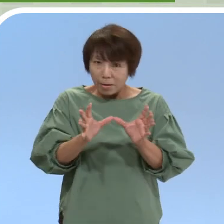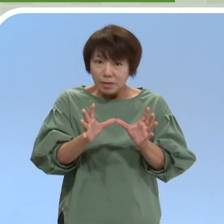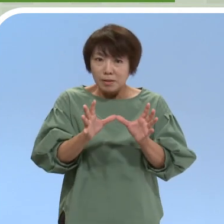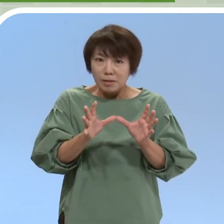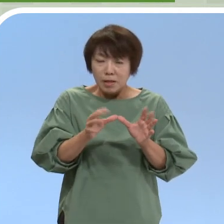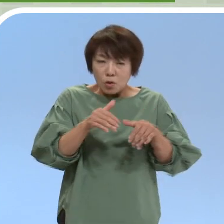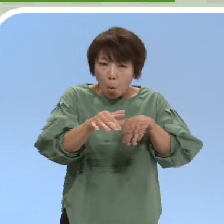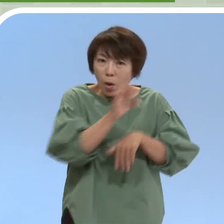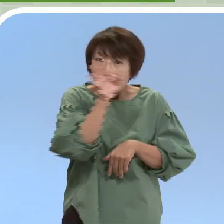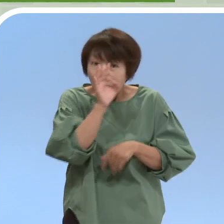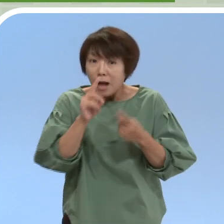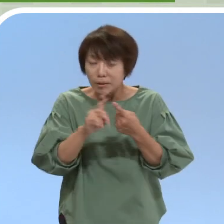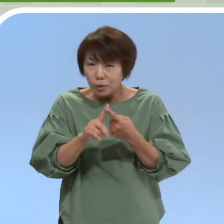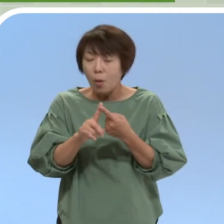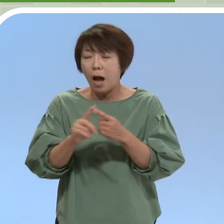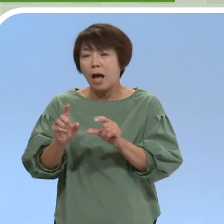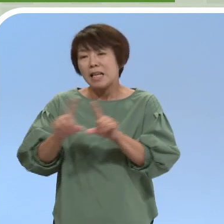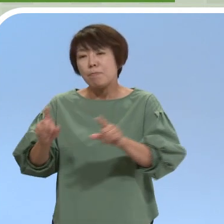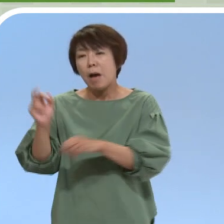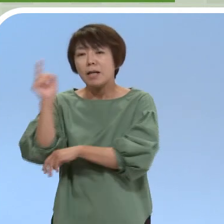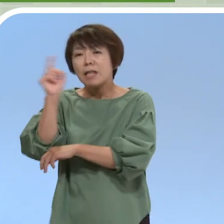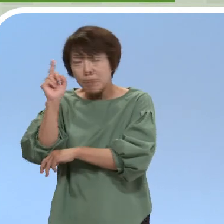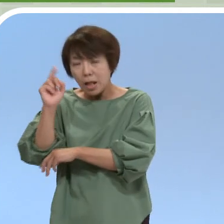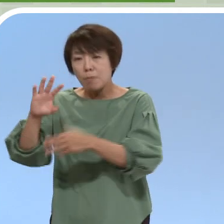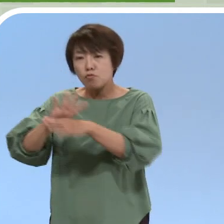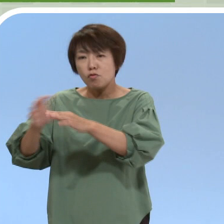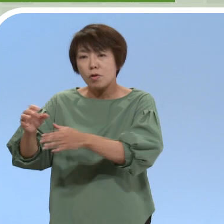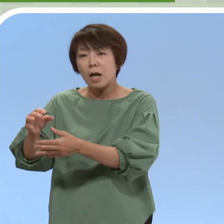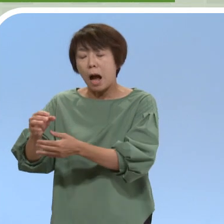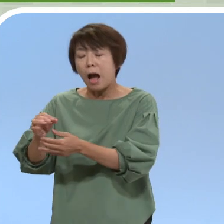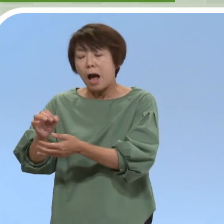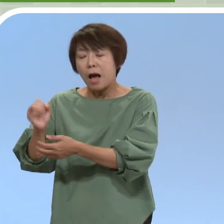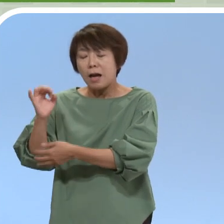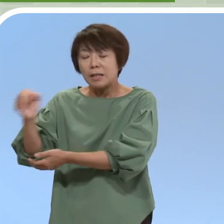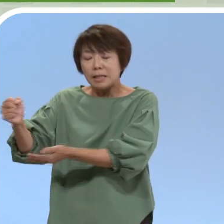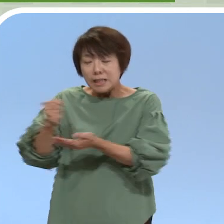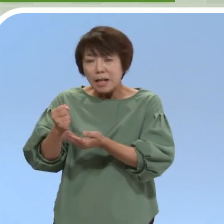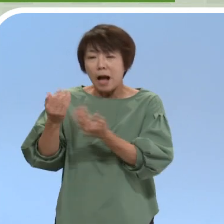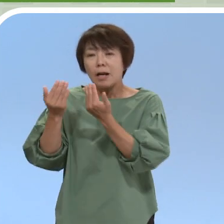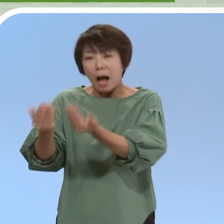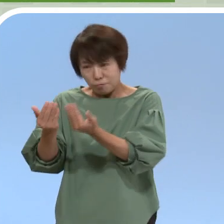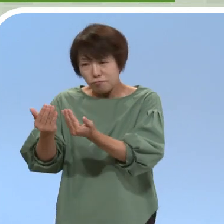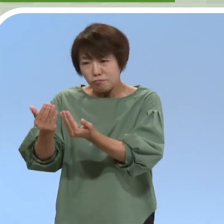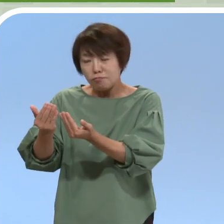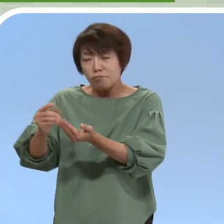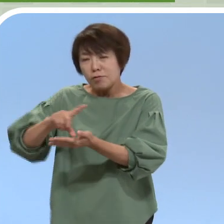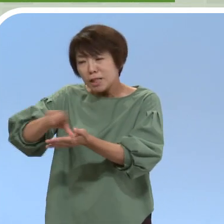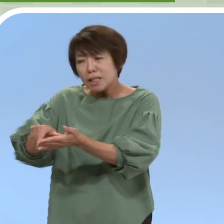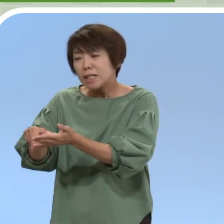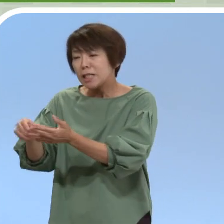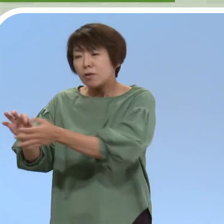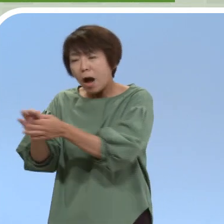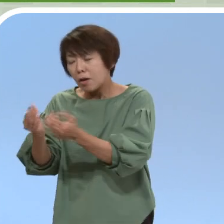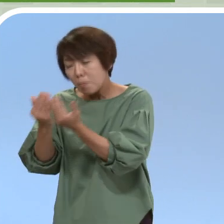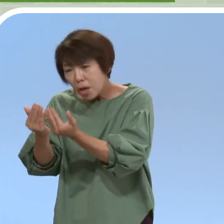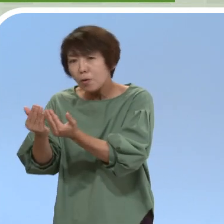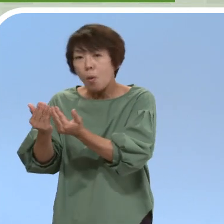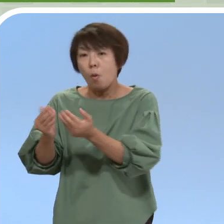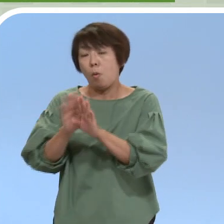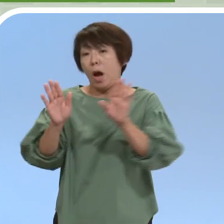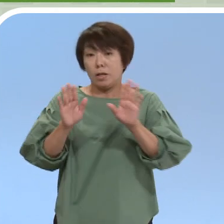や一般セミナー、文化遺産学入門、言い伝えが息づく地域づくりなどが開催されます